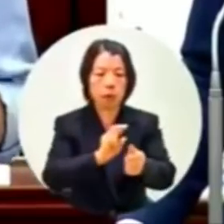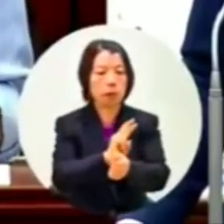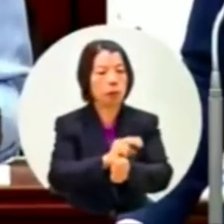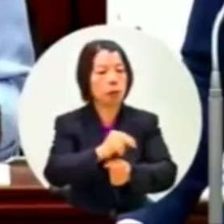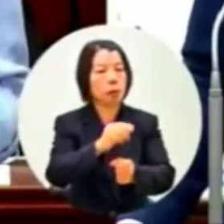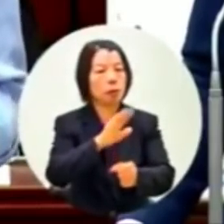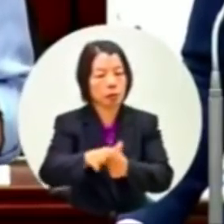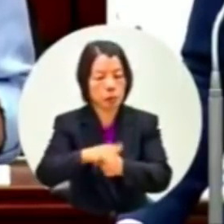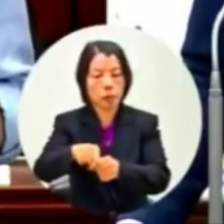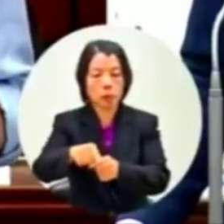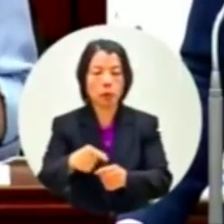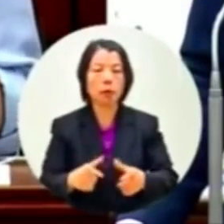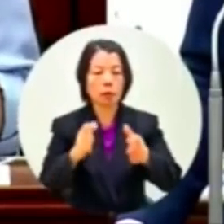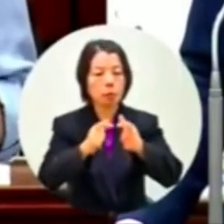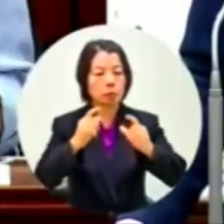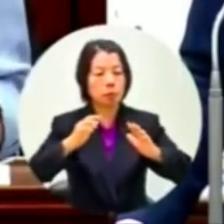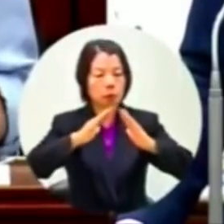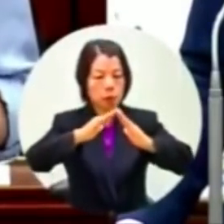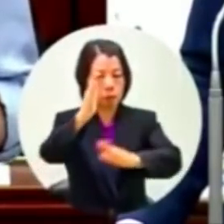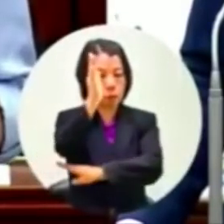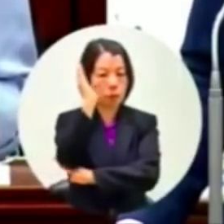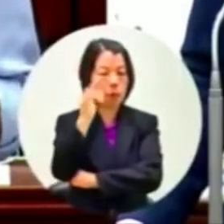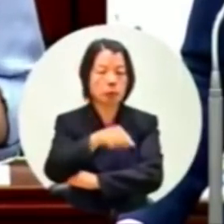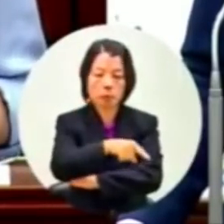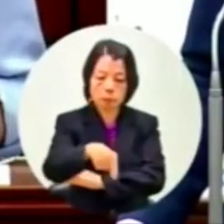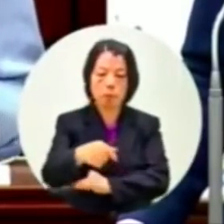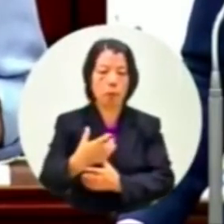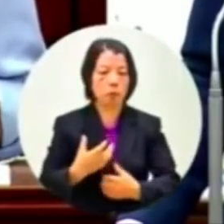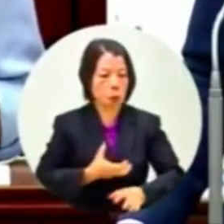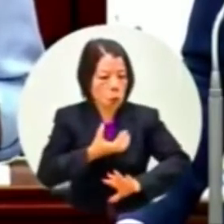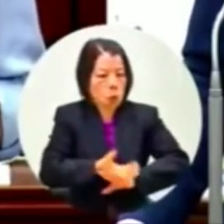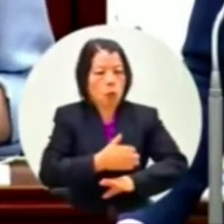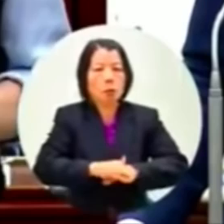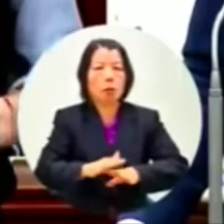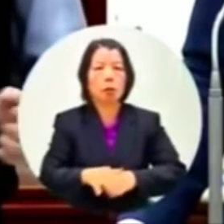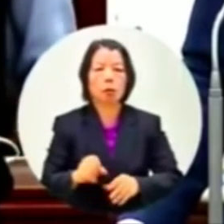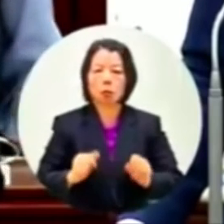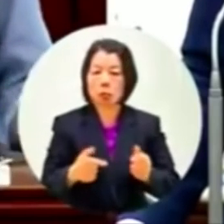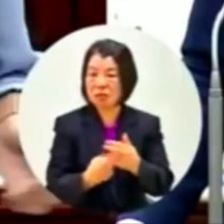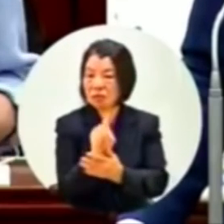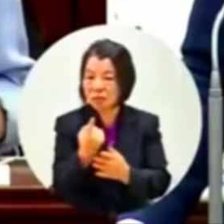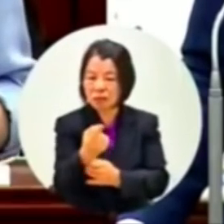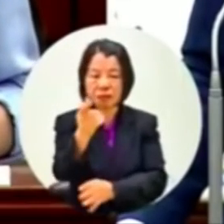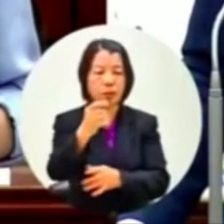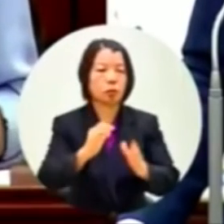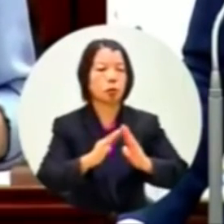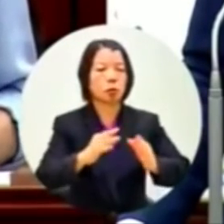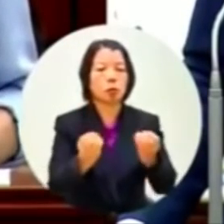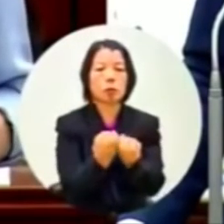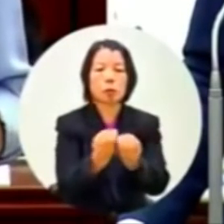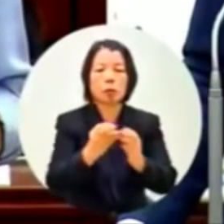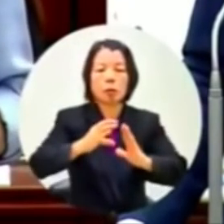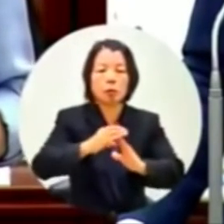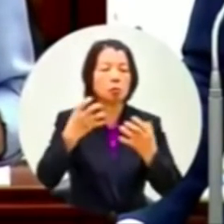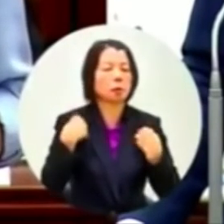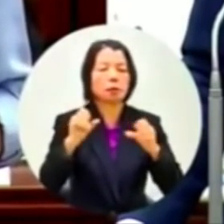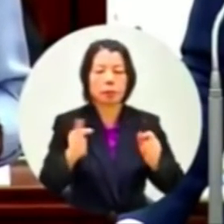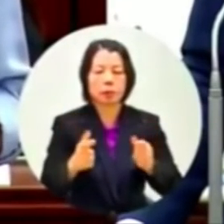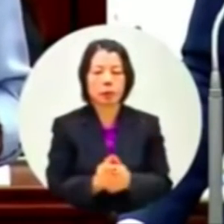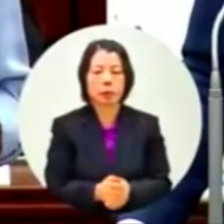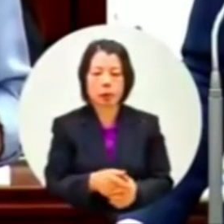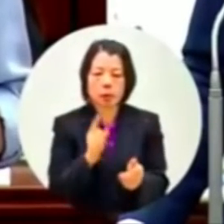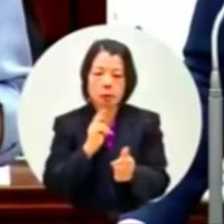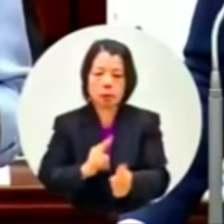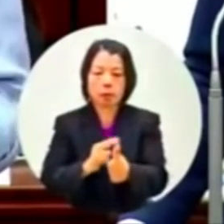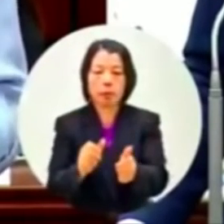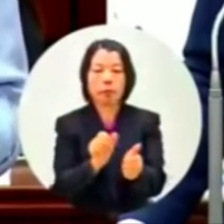政府真的有这个心来推动，而且责成不是光都发局，我们已经请李世川副市长专门针对大林埔